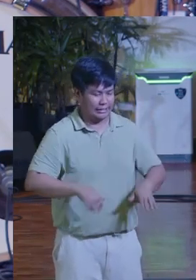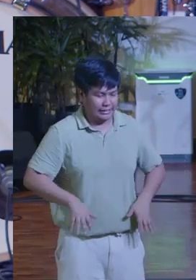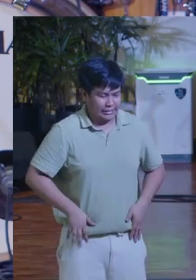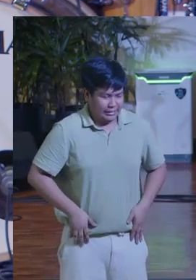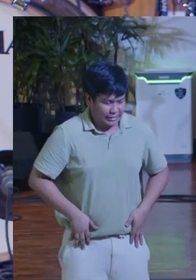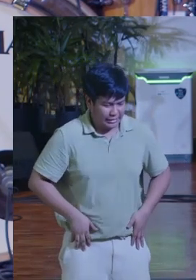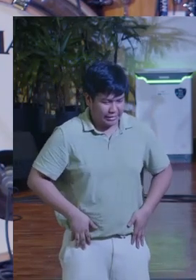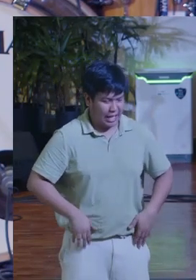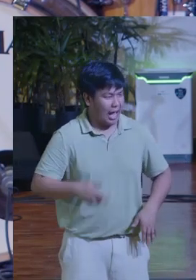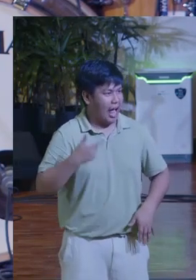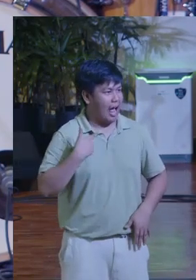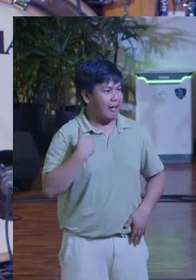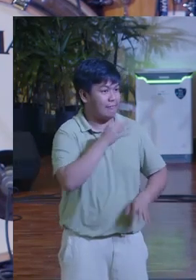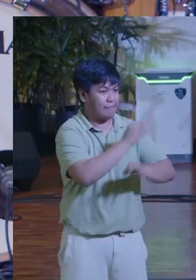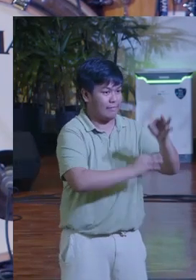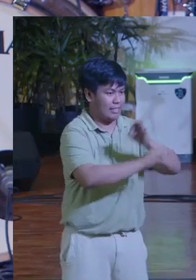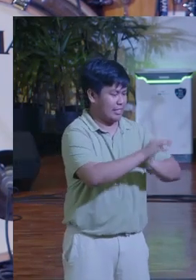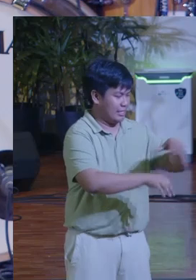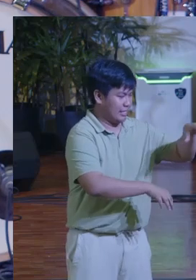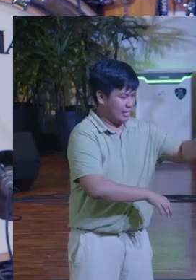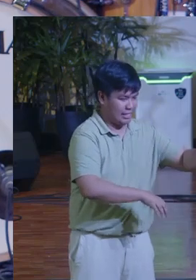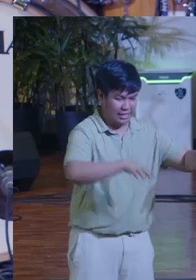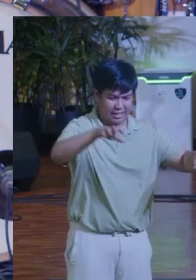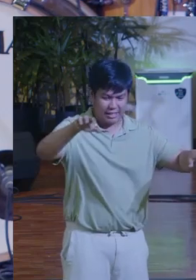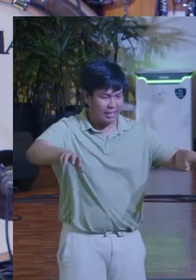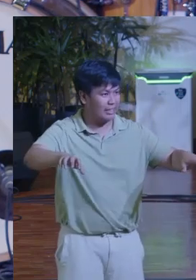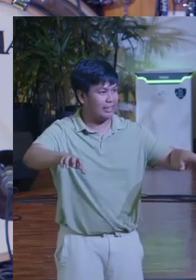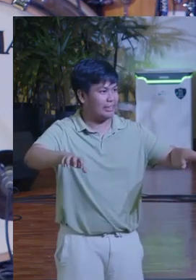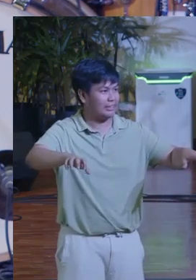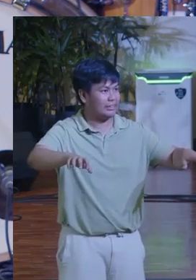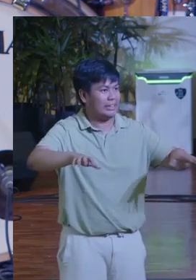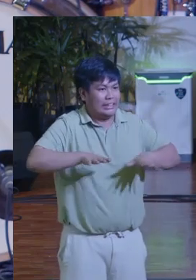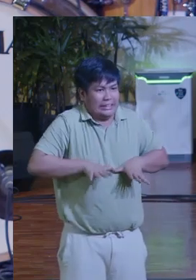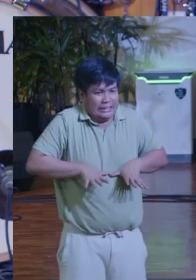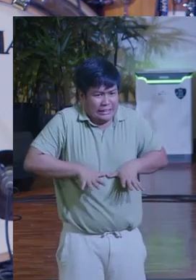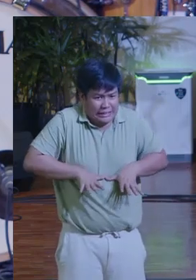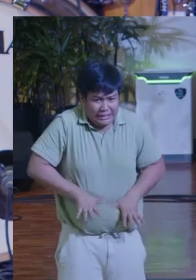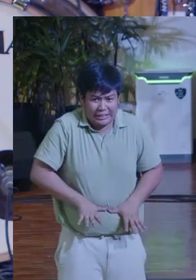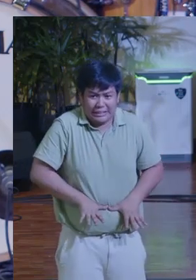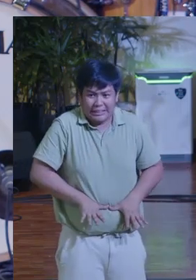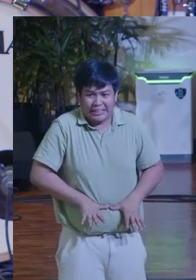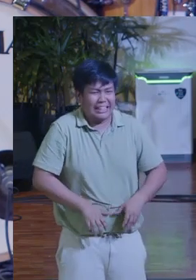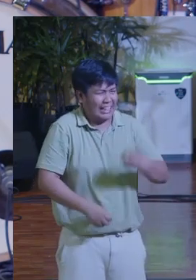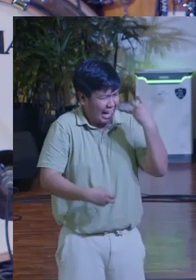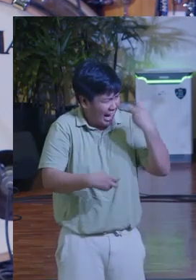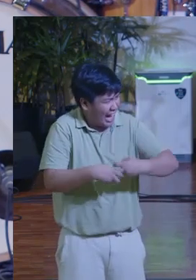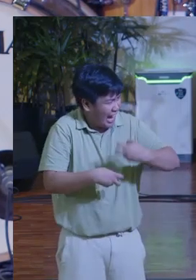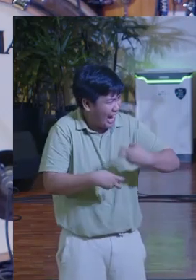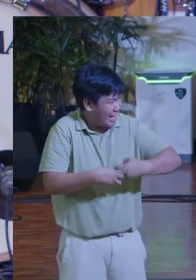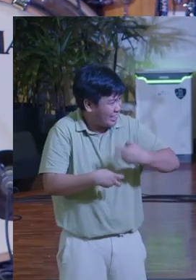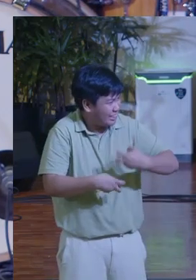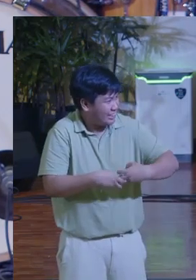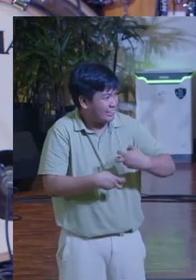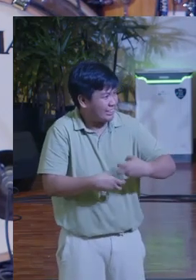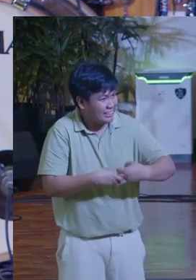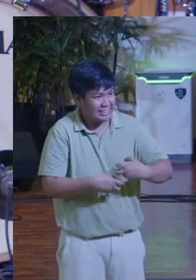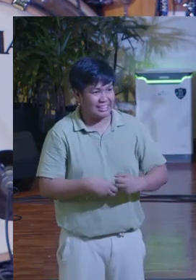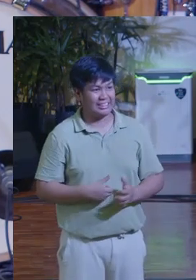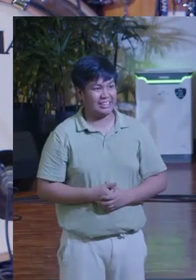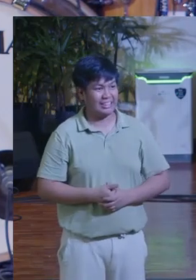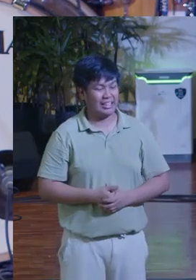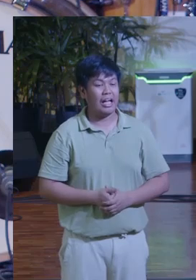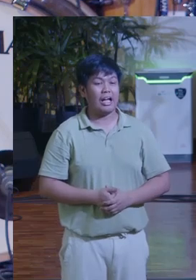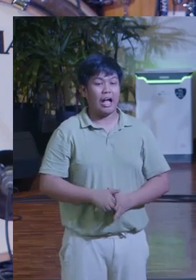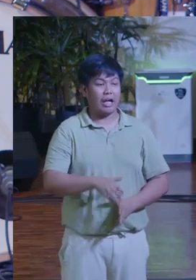malaking bato kung saan sila'y nakaupo. At yung batang kanilang iluluwal ay dun sa gitna